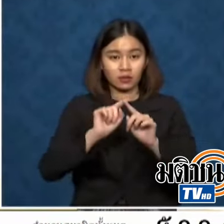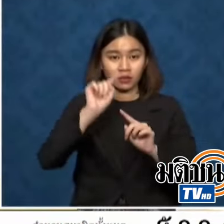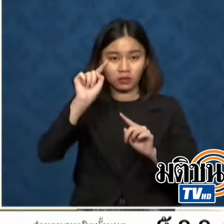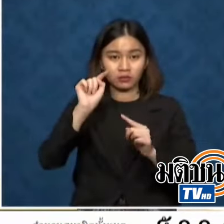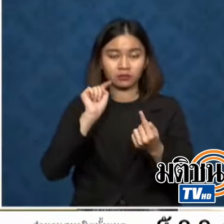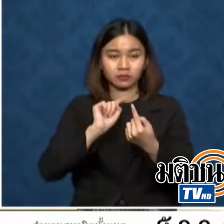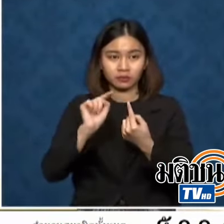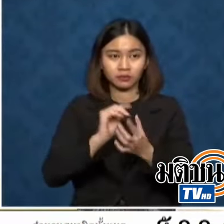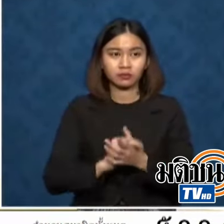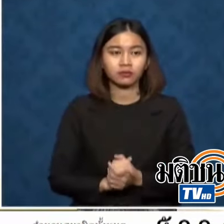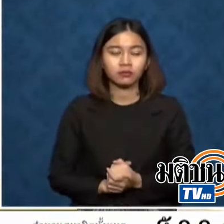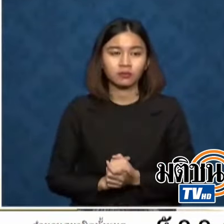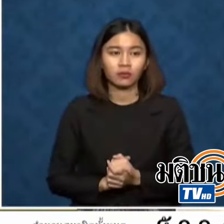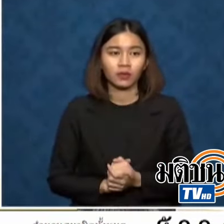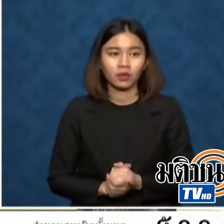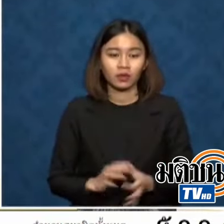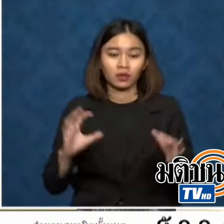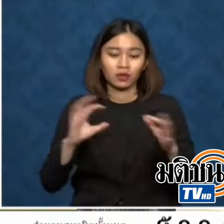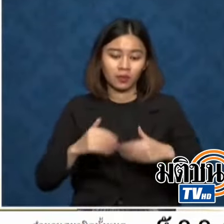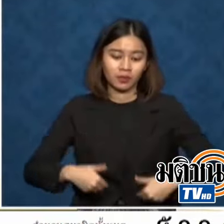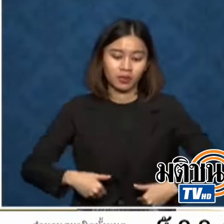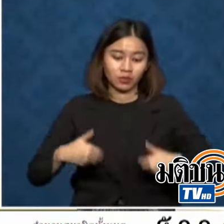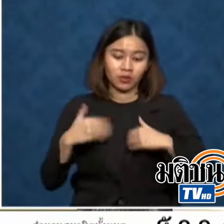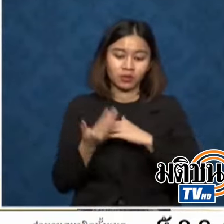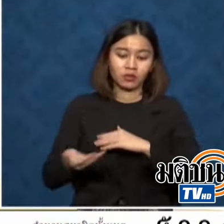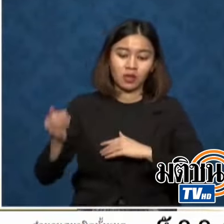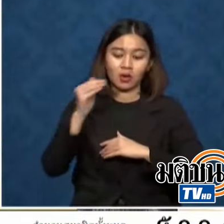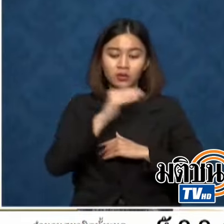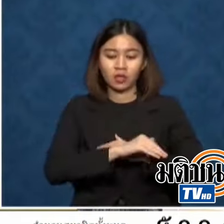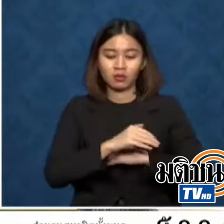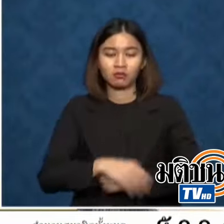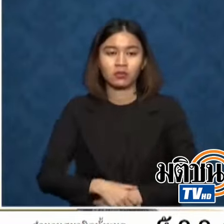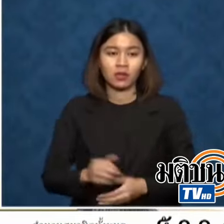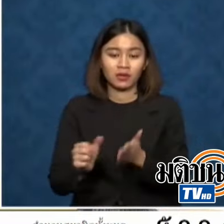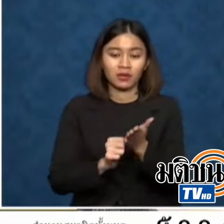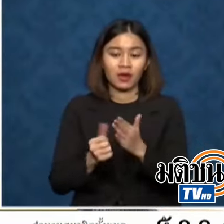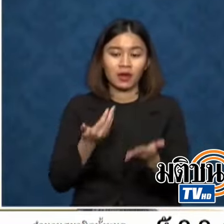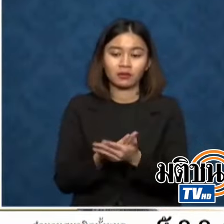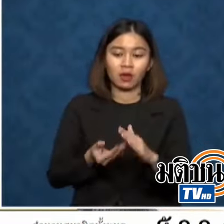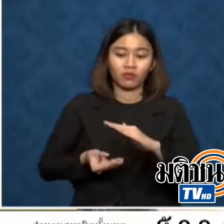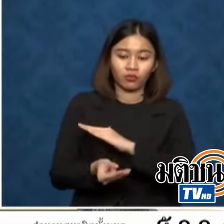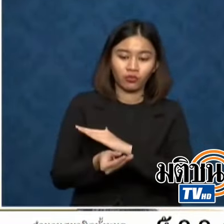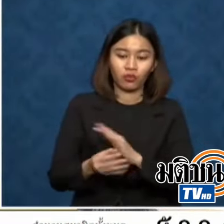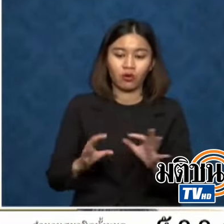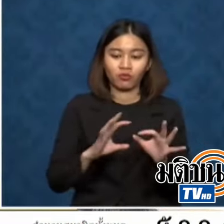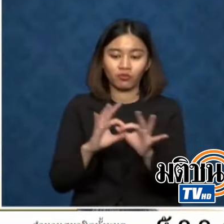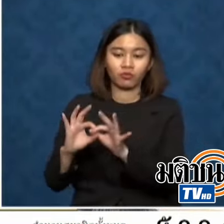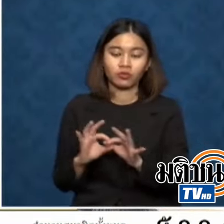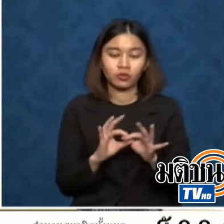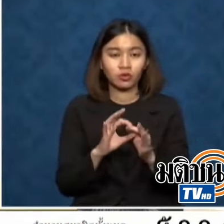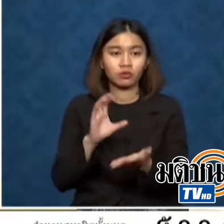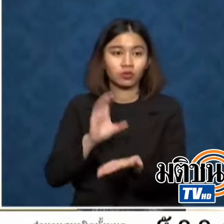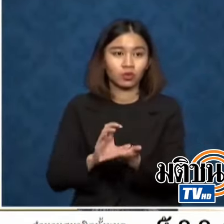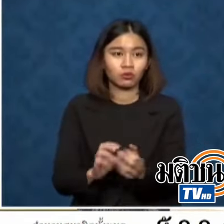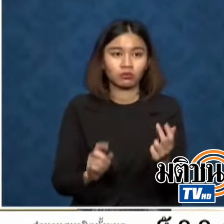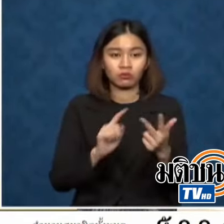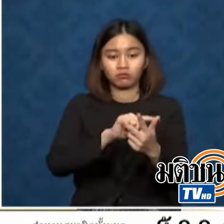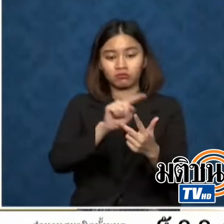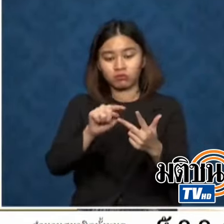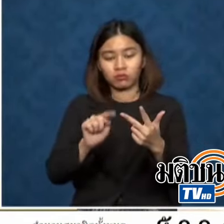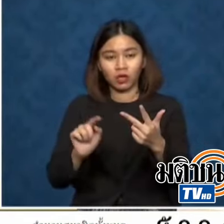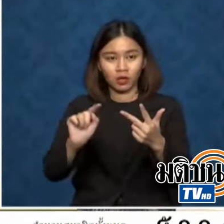1มืดเรื่องปากท้องมืดแก้ส่วยมืดผูกขาด 3ข้อ